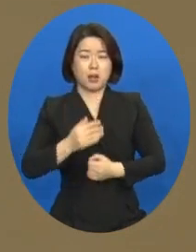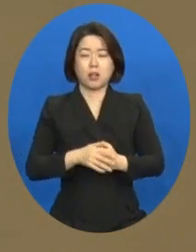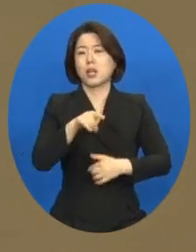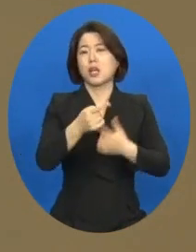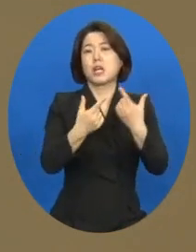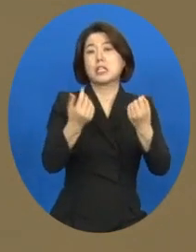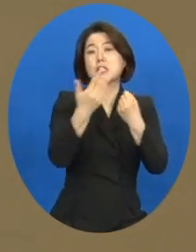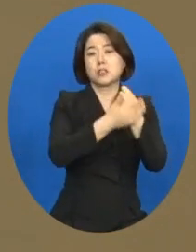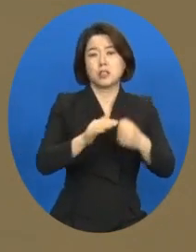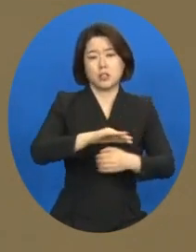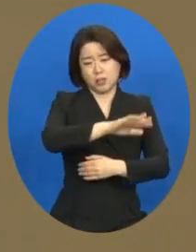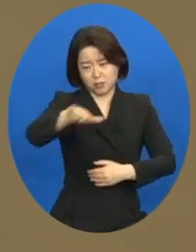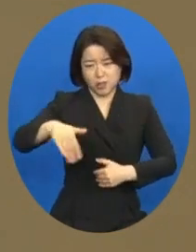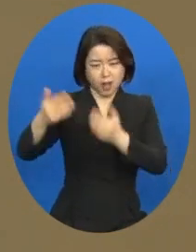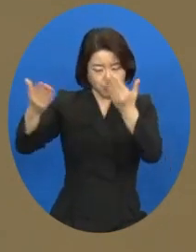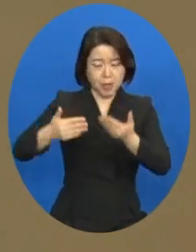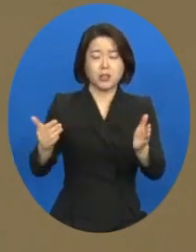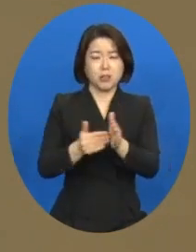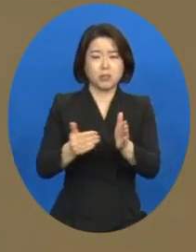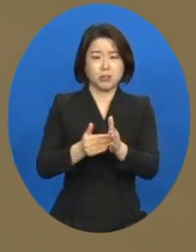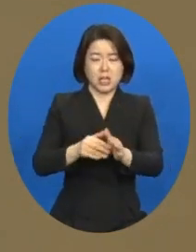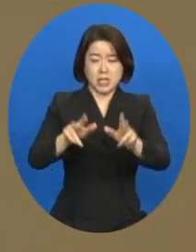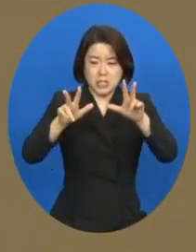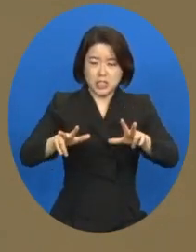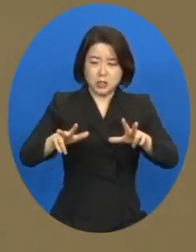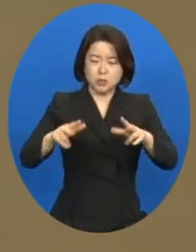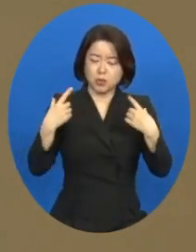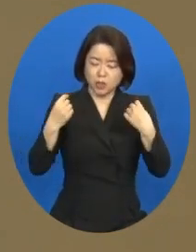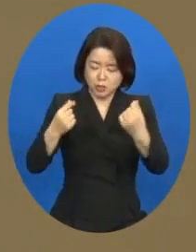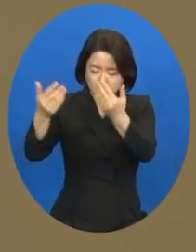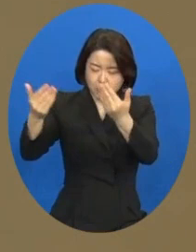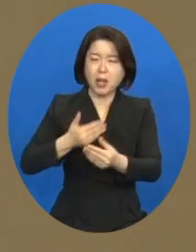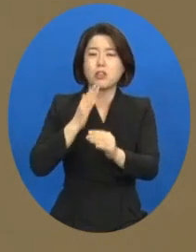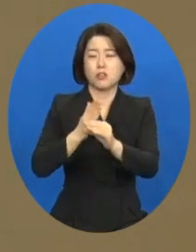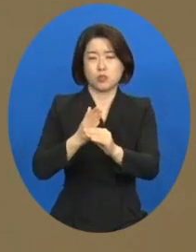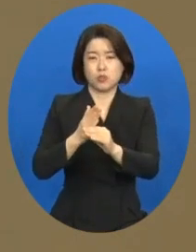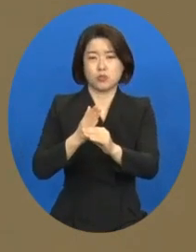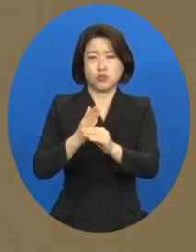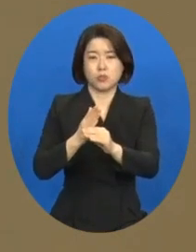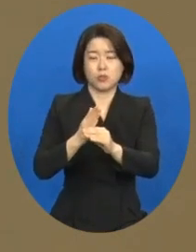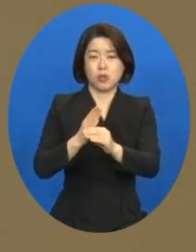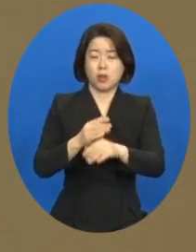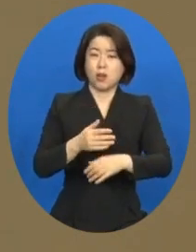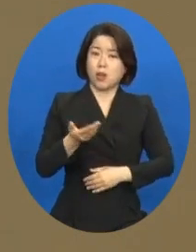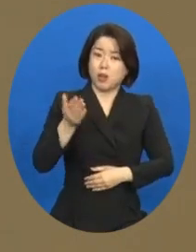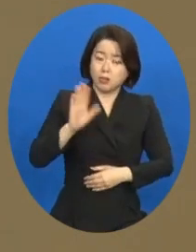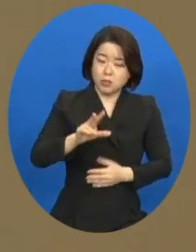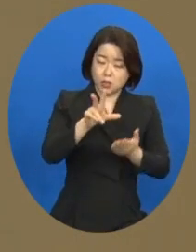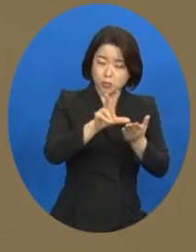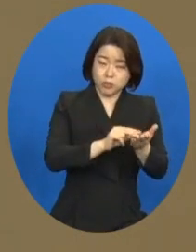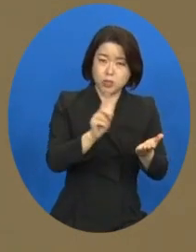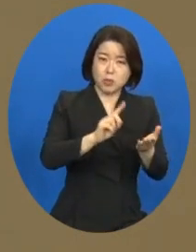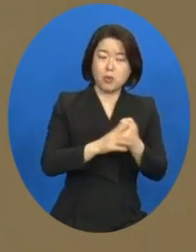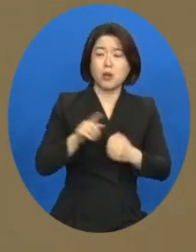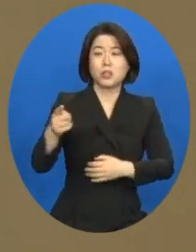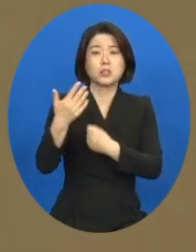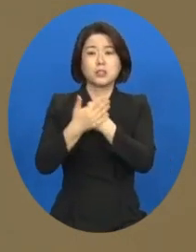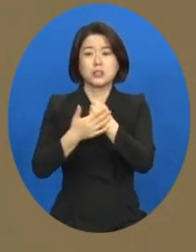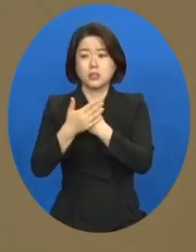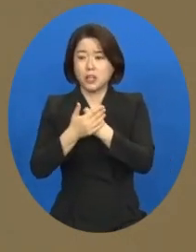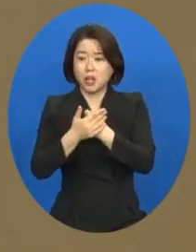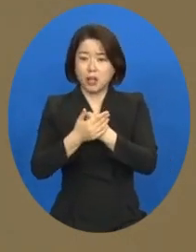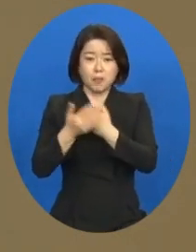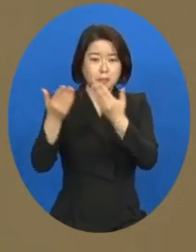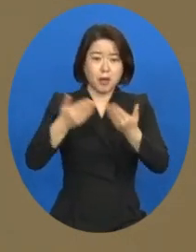이런 은혜를 우리가 다 받았어요. 지금도 받고 있어요. 문제는 그 은혜 없이 사는 것처럼